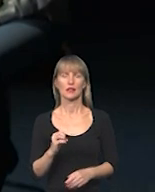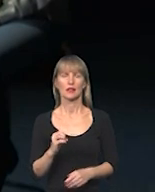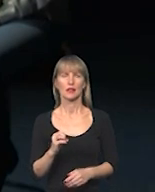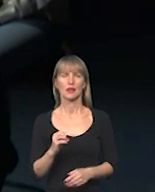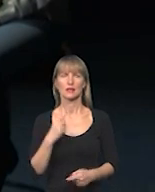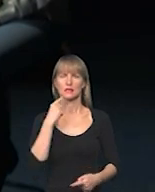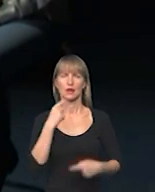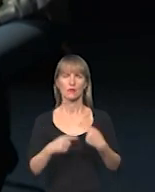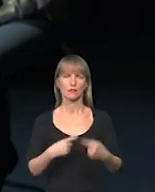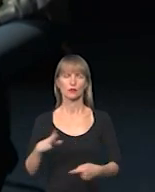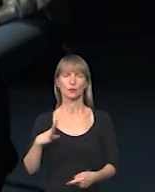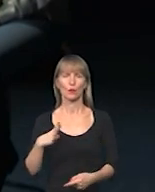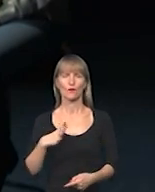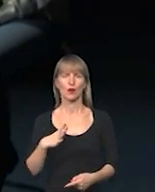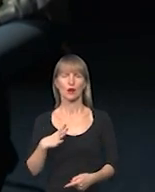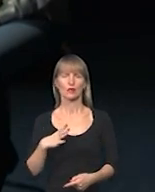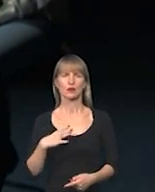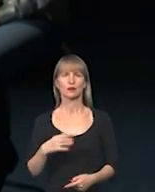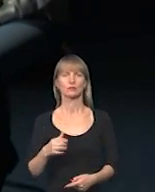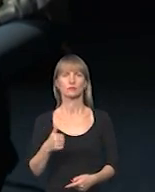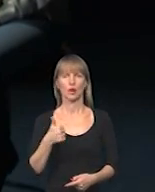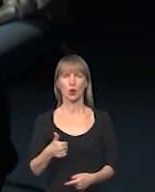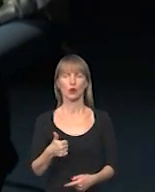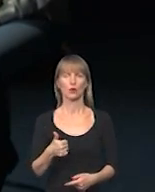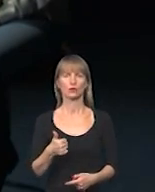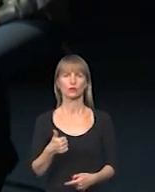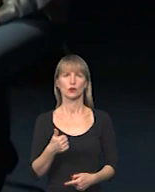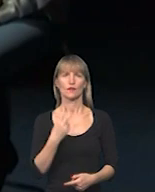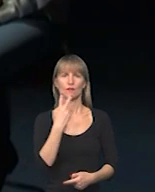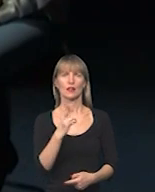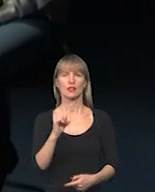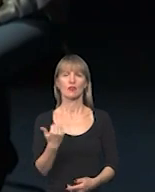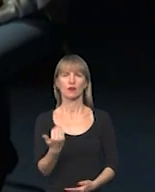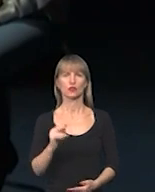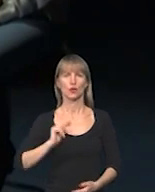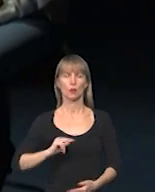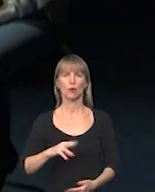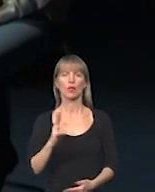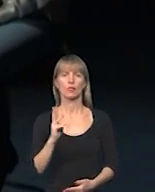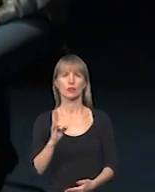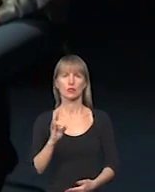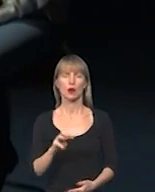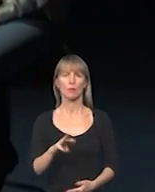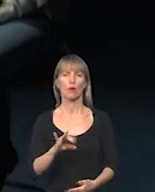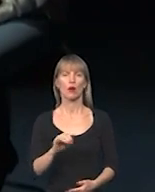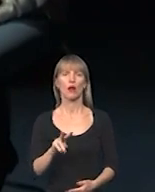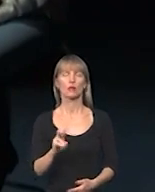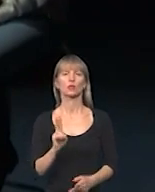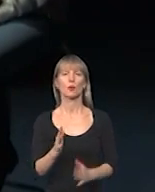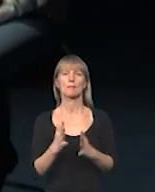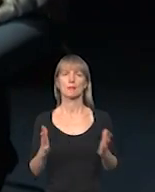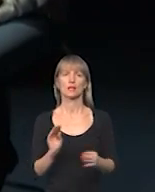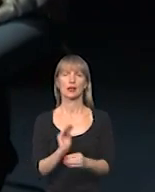не завжди буває позитивна реакція на ваші роботи, на мурали. Хто більше